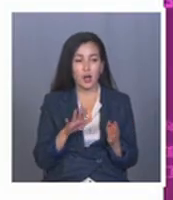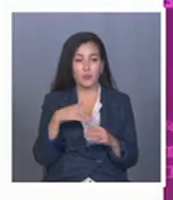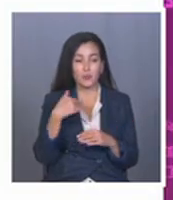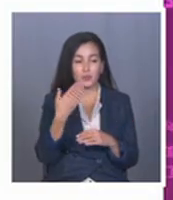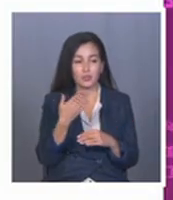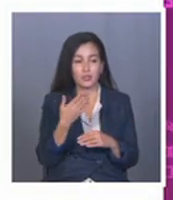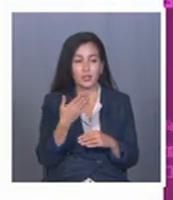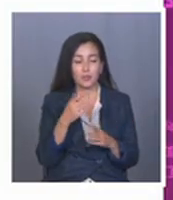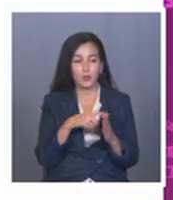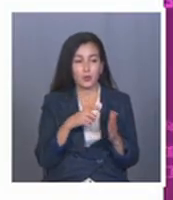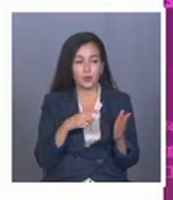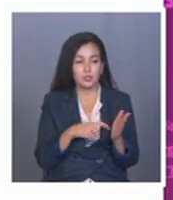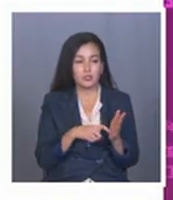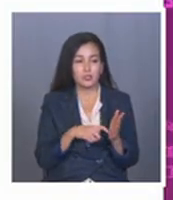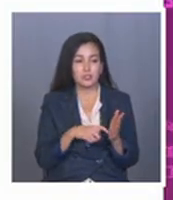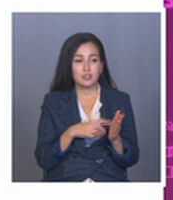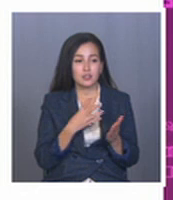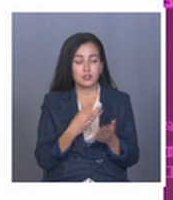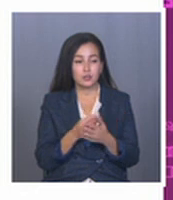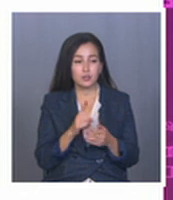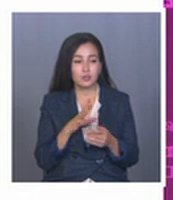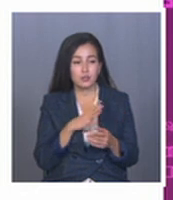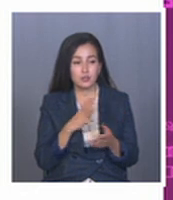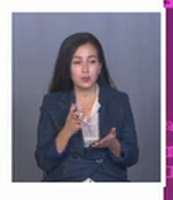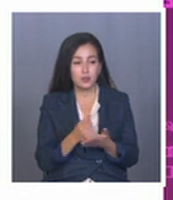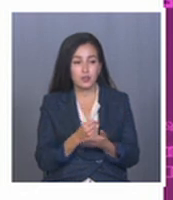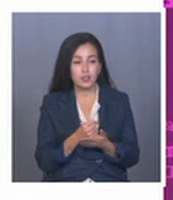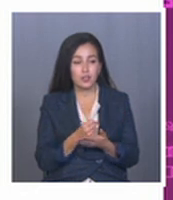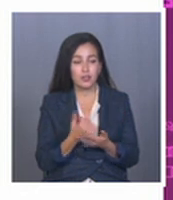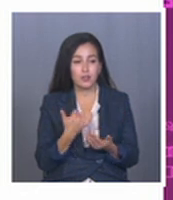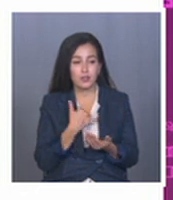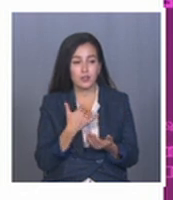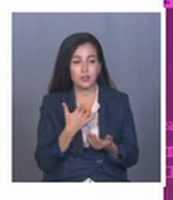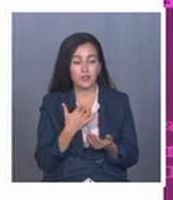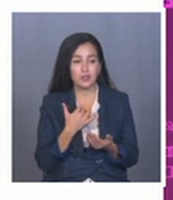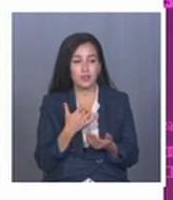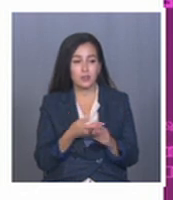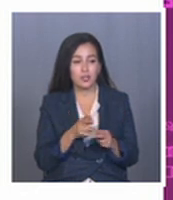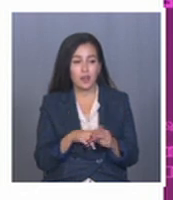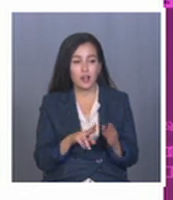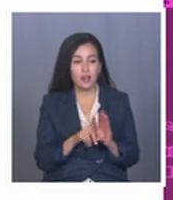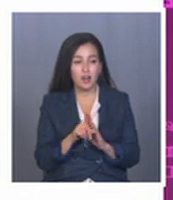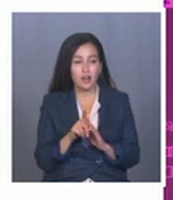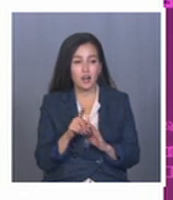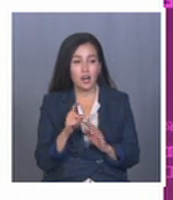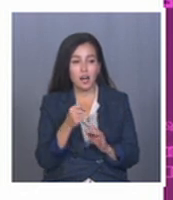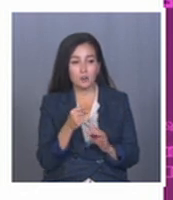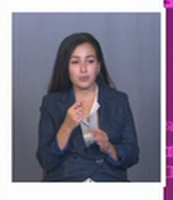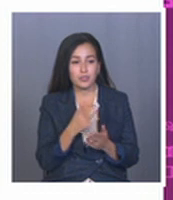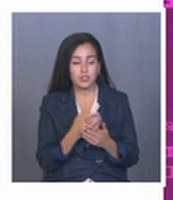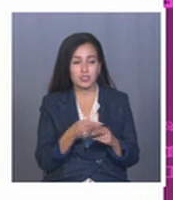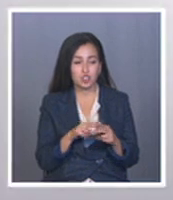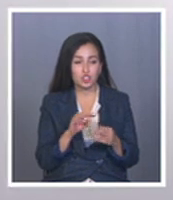бөлу, бөлшек. Бөлшекті бөлшекке бөлген кезде, біз мына алғашқы алымда тұрған бөлшекті сол күйінше